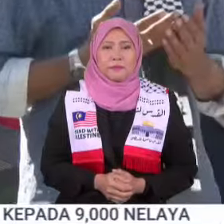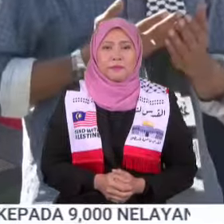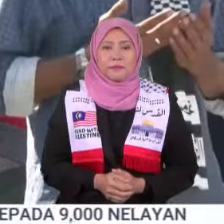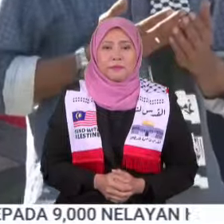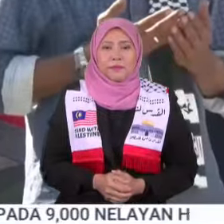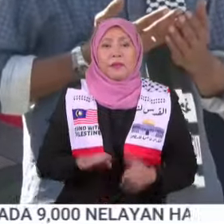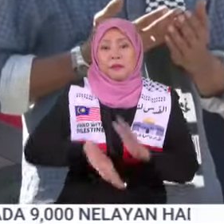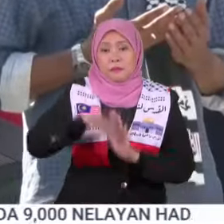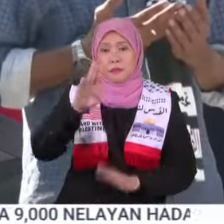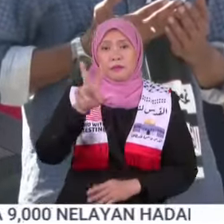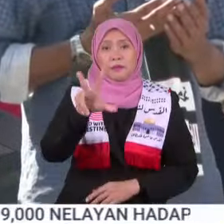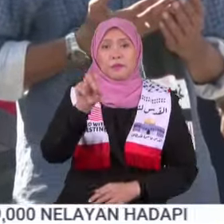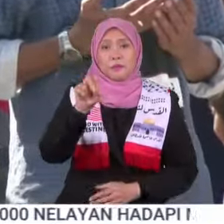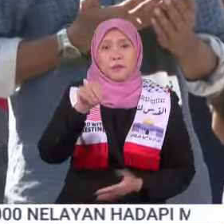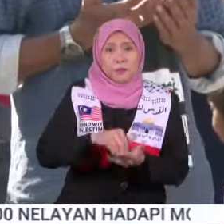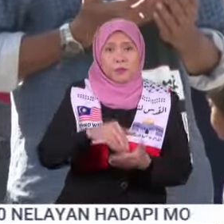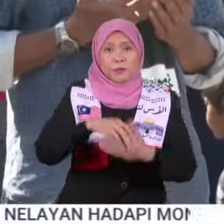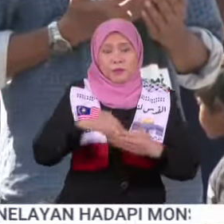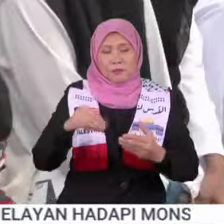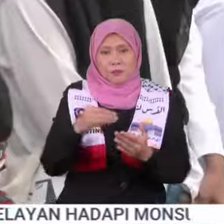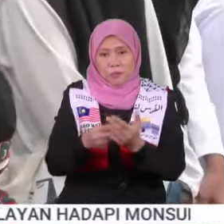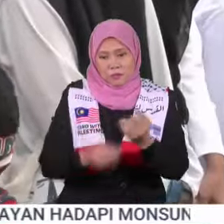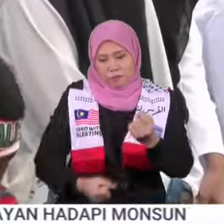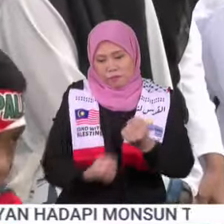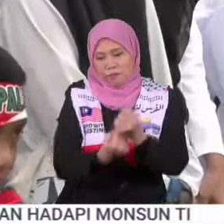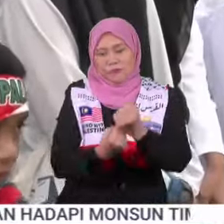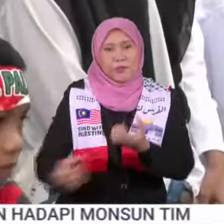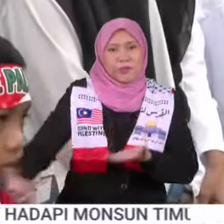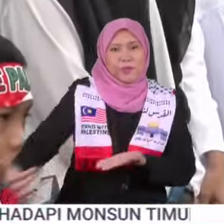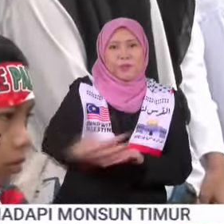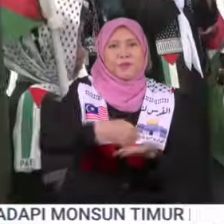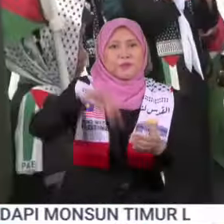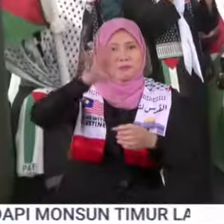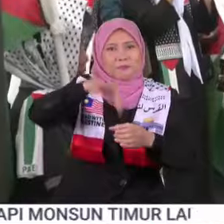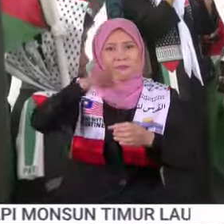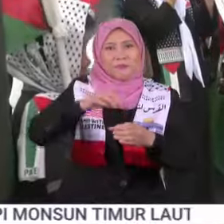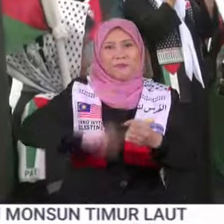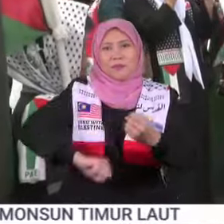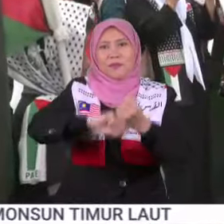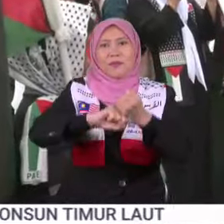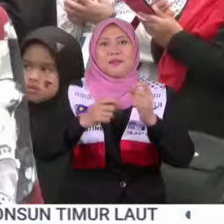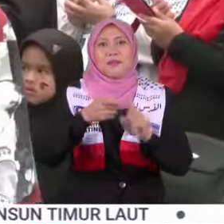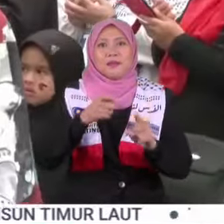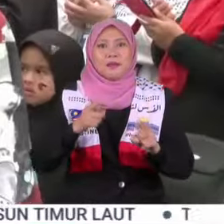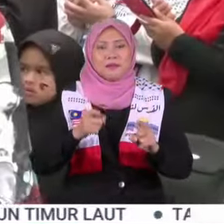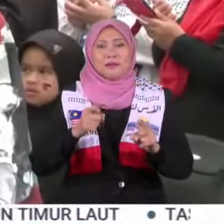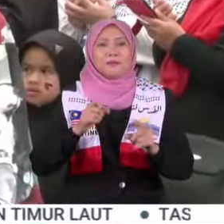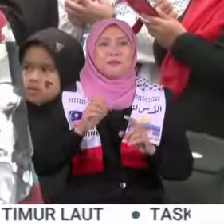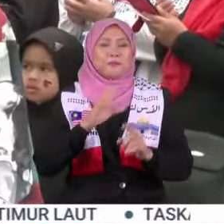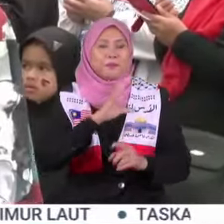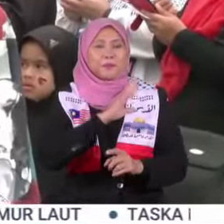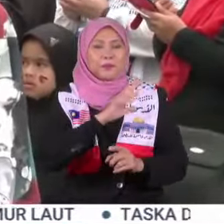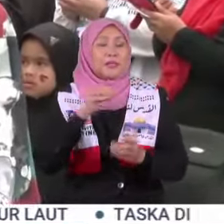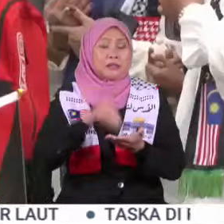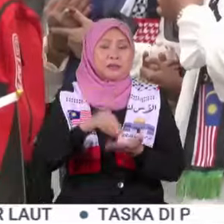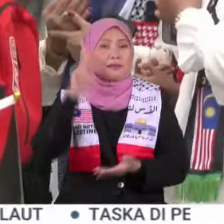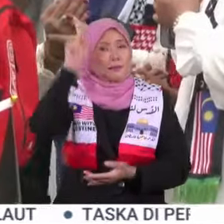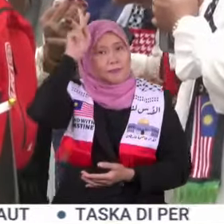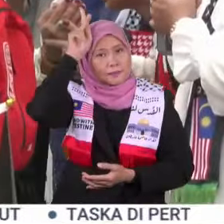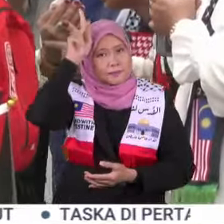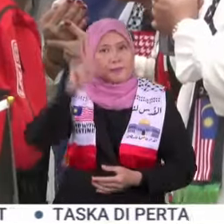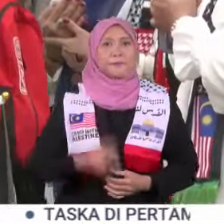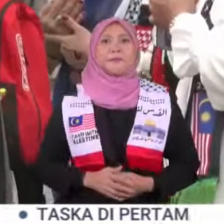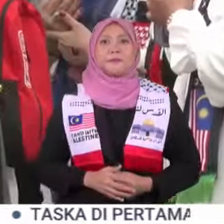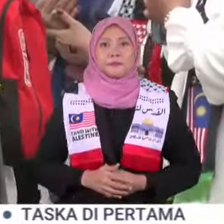Sementara itu, lebih RM30,000 sumbangan dana berjaya dikutip pada himpunan Solidariti dari Galas ke Gaza di Gua Musang.